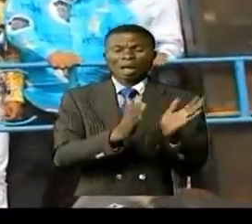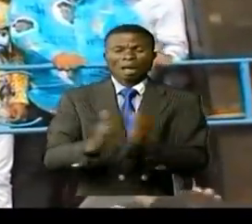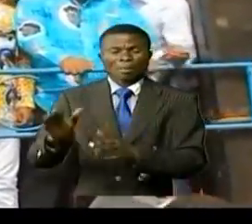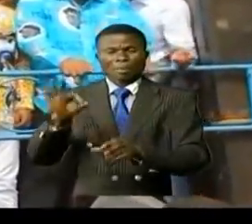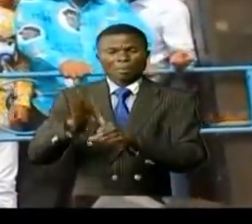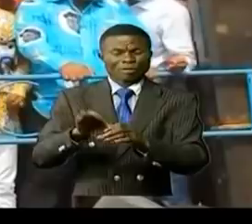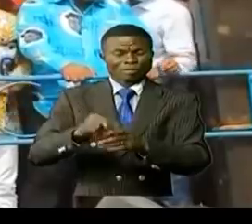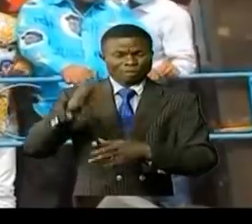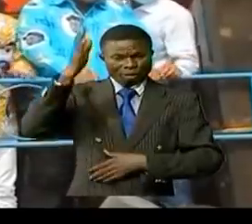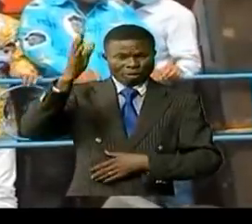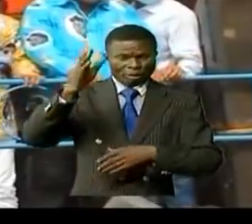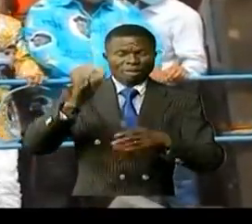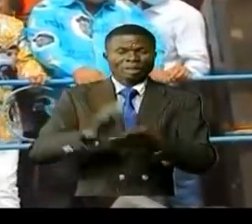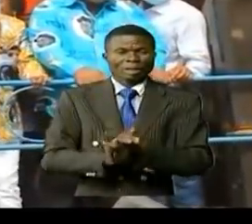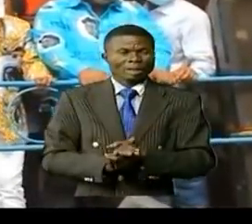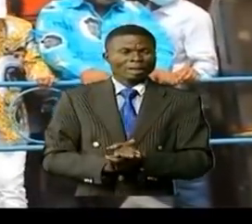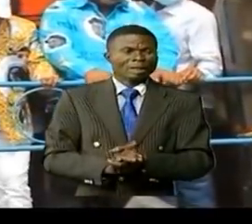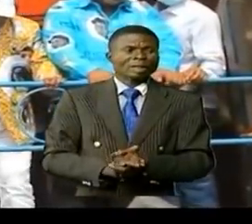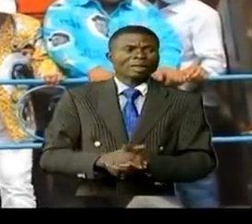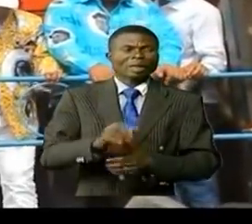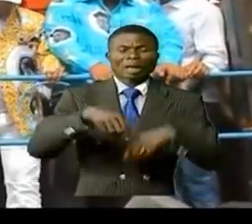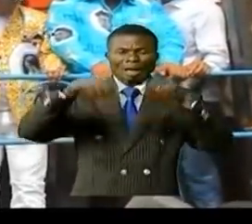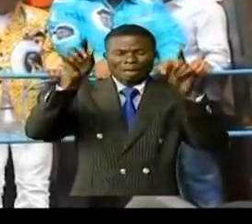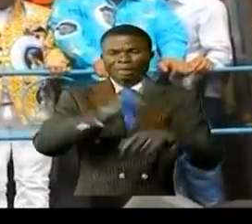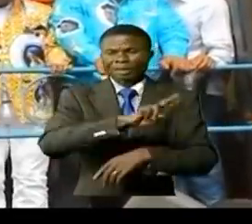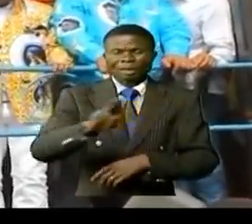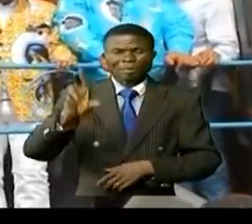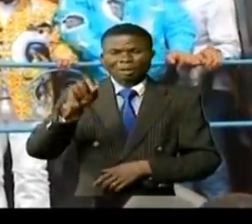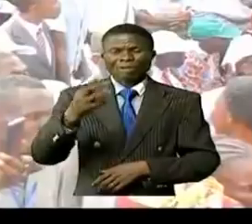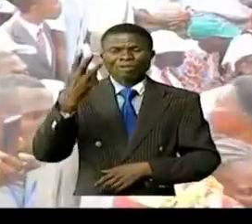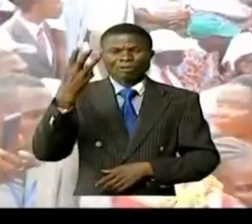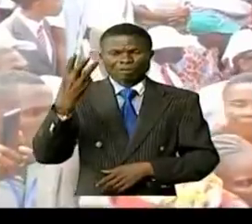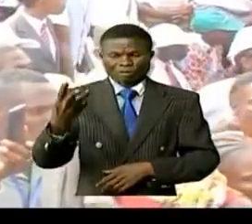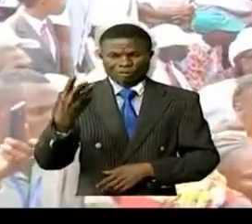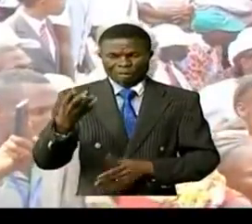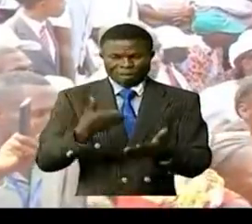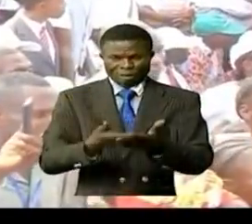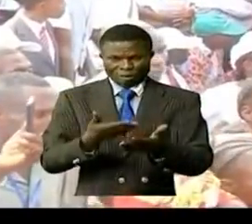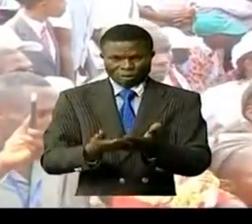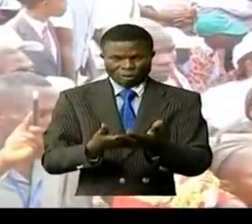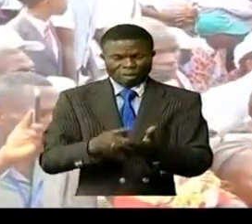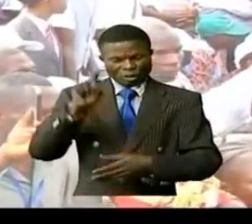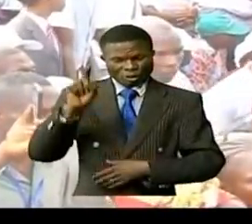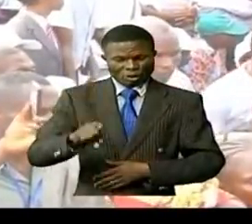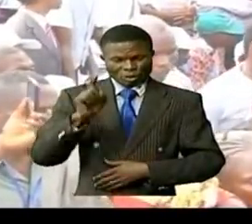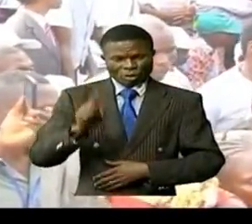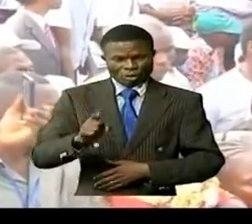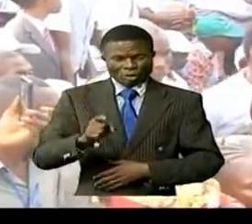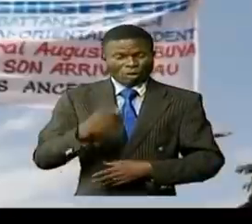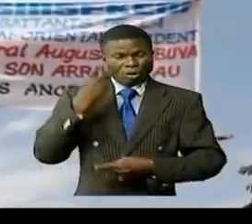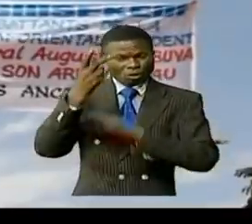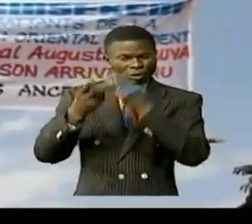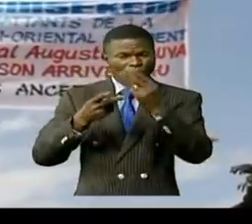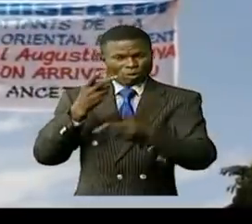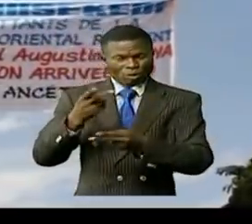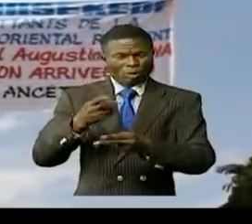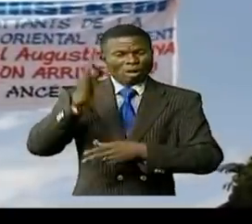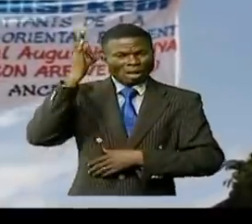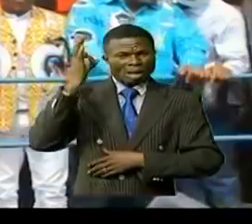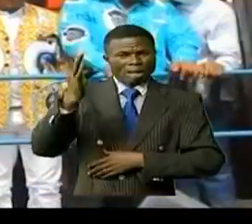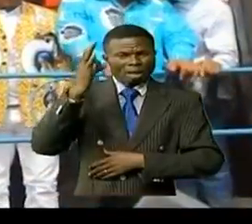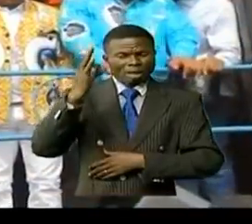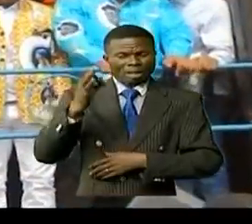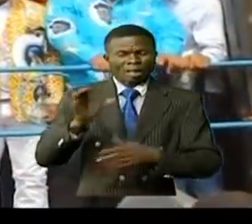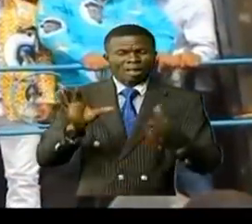parti présidentiel a réglé avec beaucoup de sagesse. Le secrétaire général était obligé d'aller vers les dissidents pour les prêcher